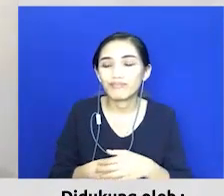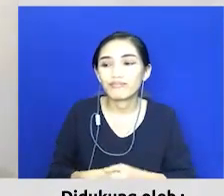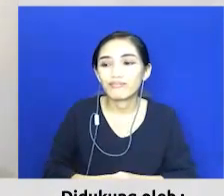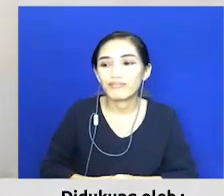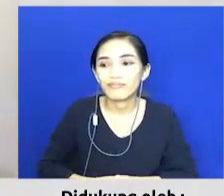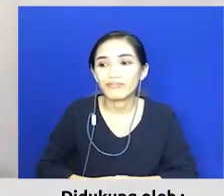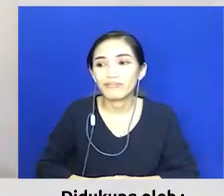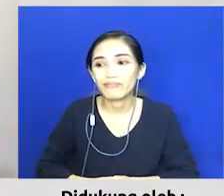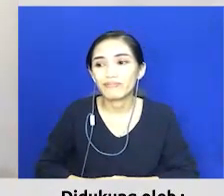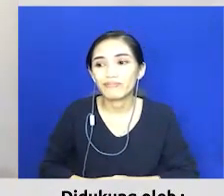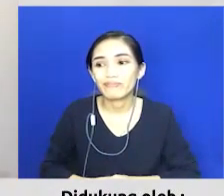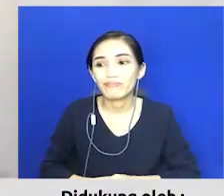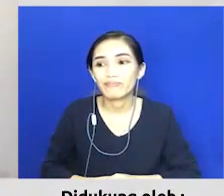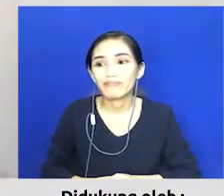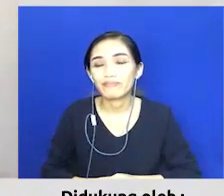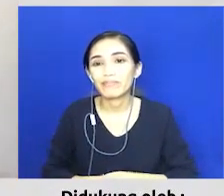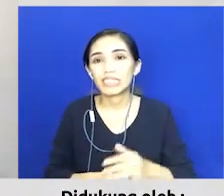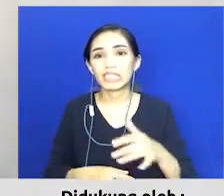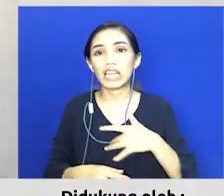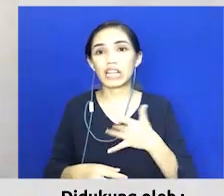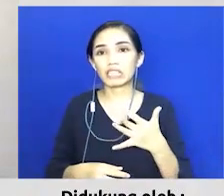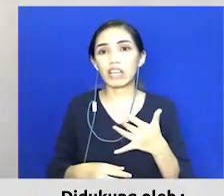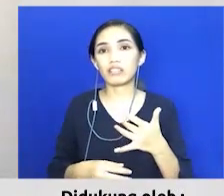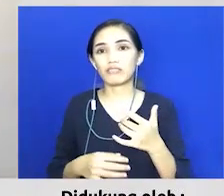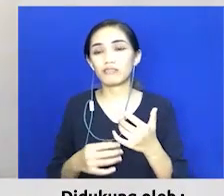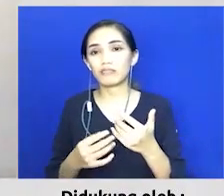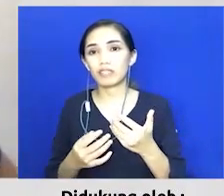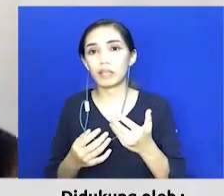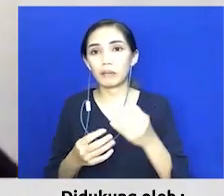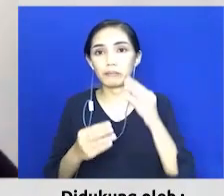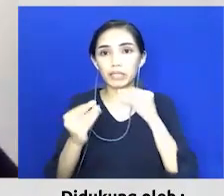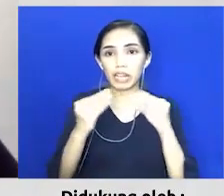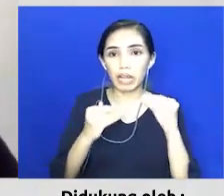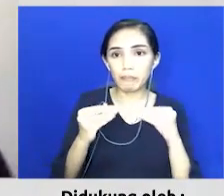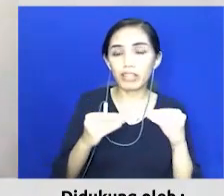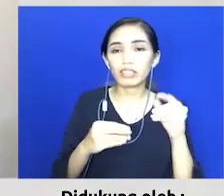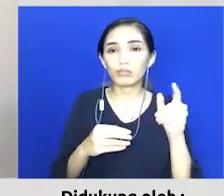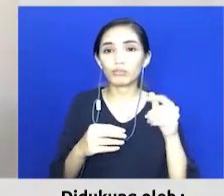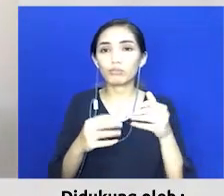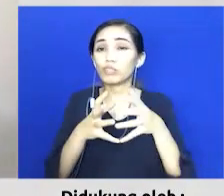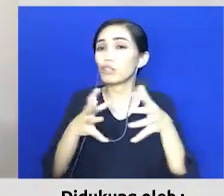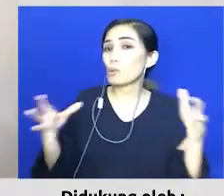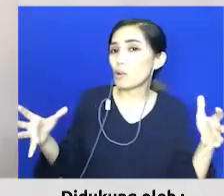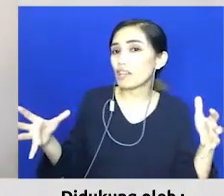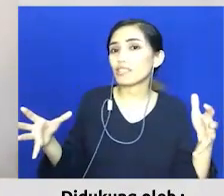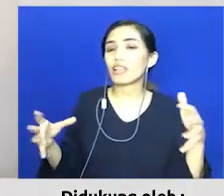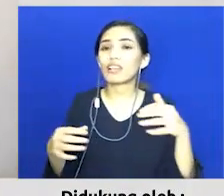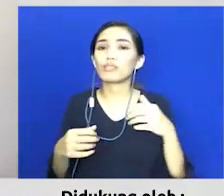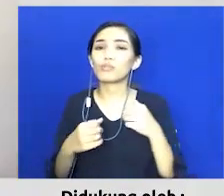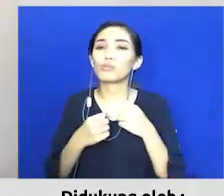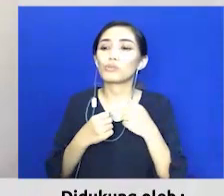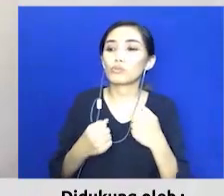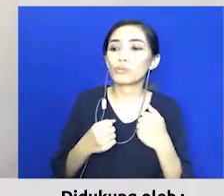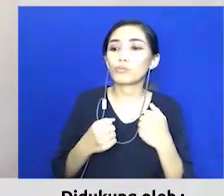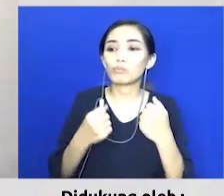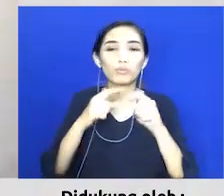Pak. Kesan saya. Terima kasih. Terima kasih, Pak. Wah, saya rasa sih memang percakapan kita